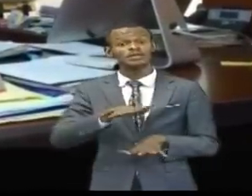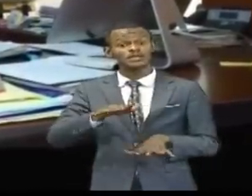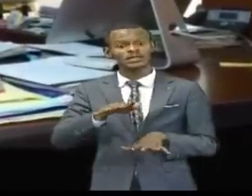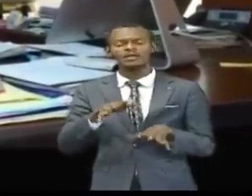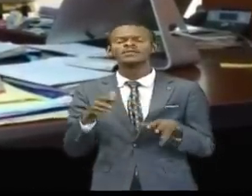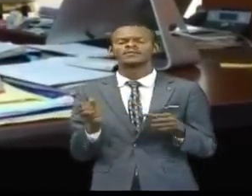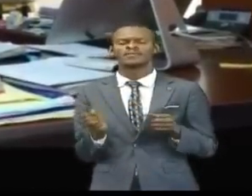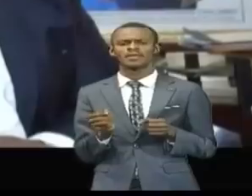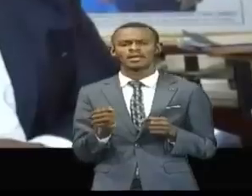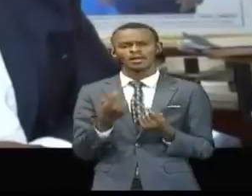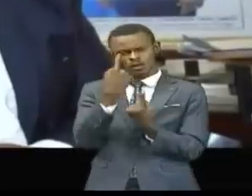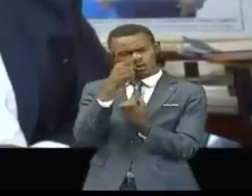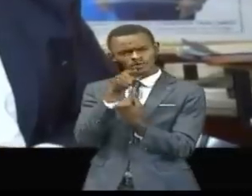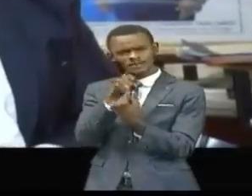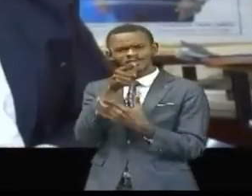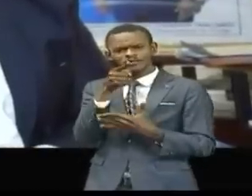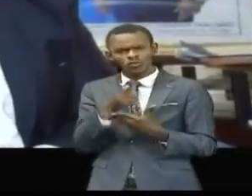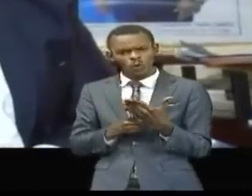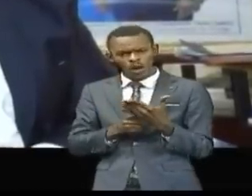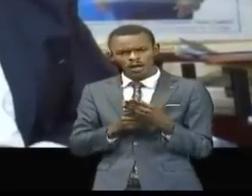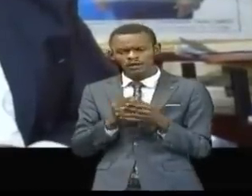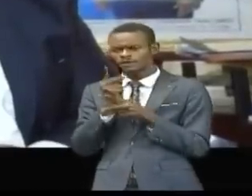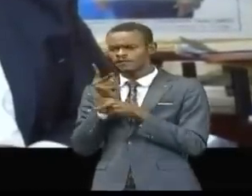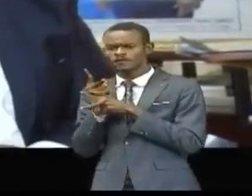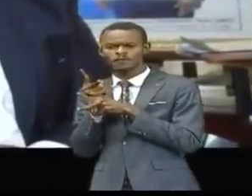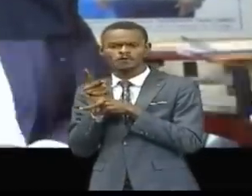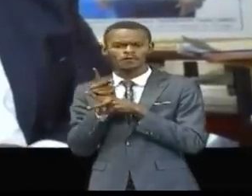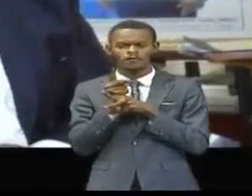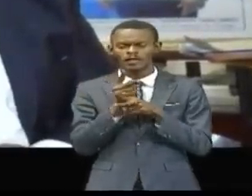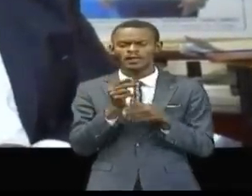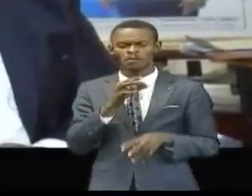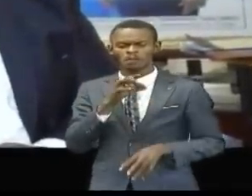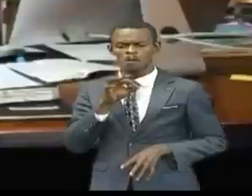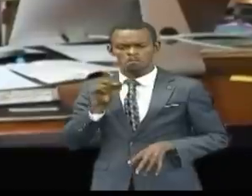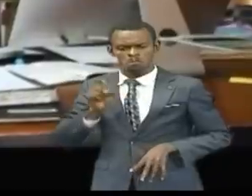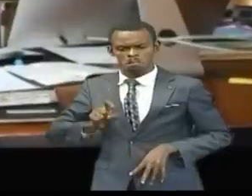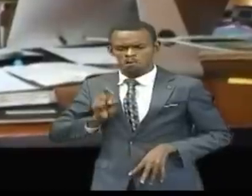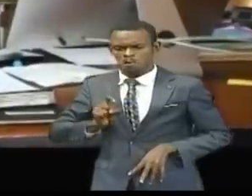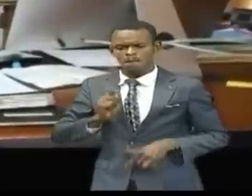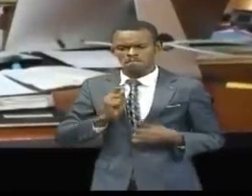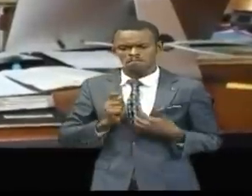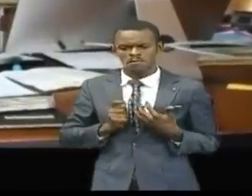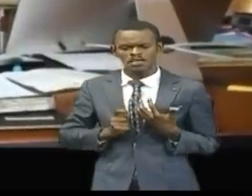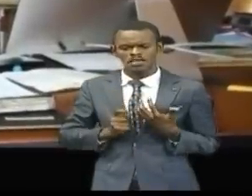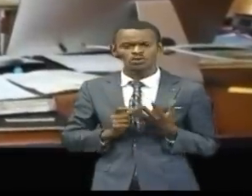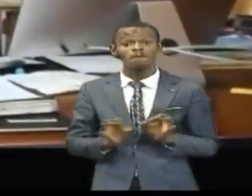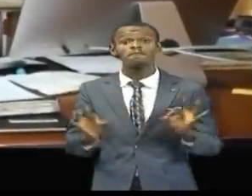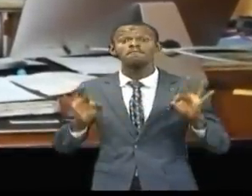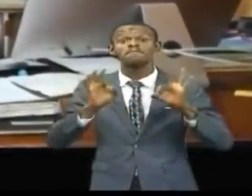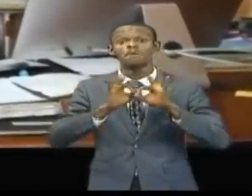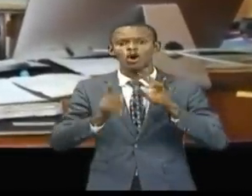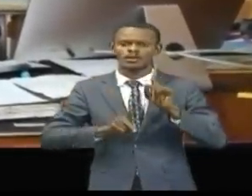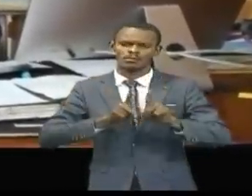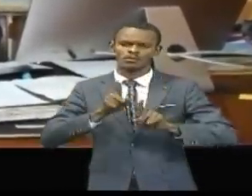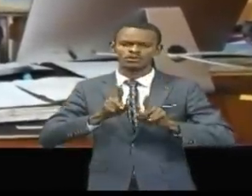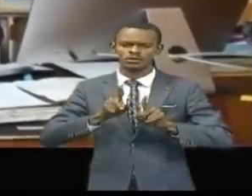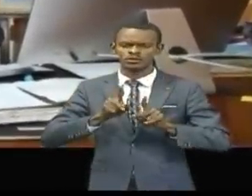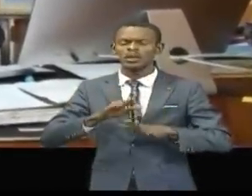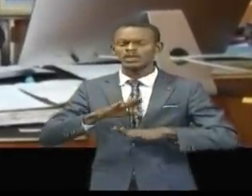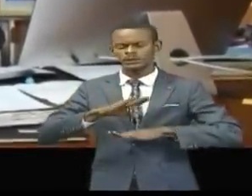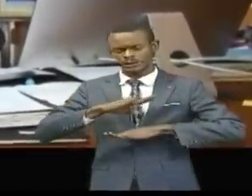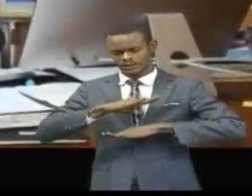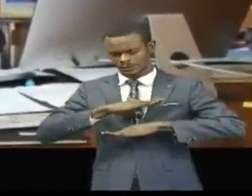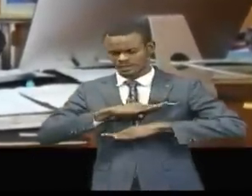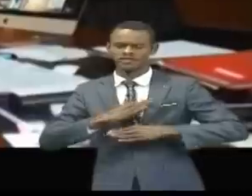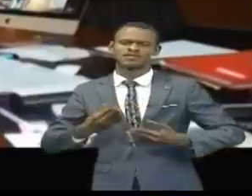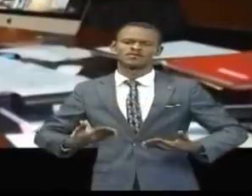que les besoins humains fondamentaux soient satisfaits de manière adéquate et durable, et de